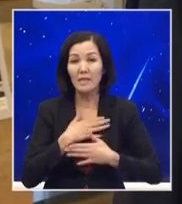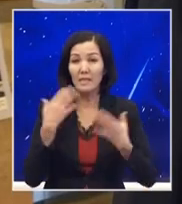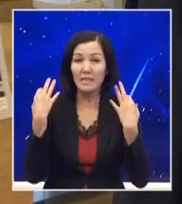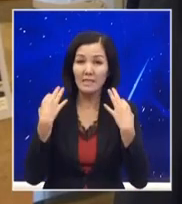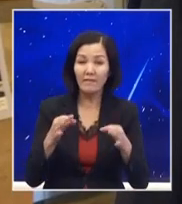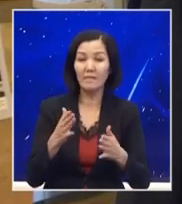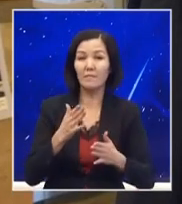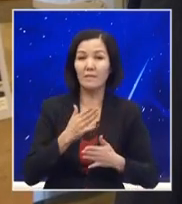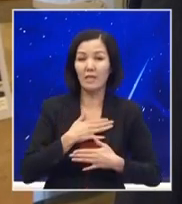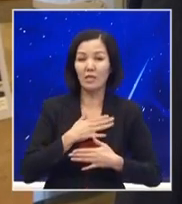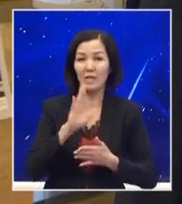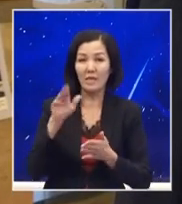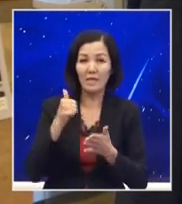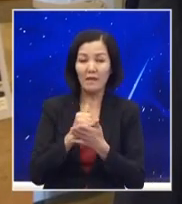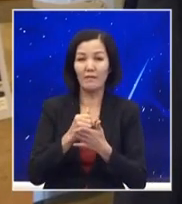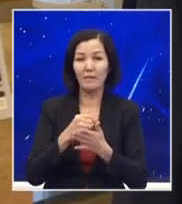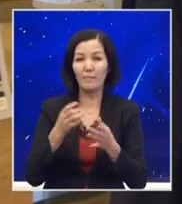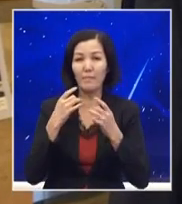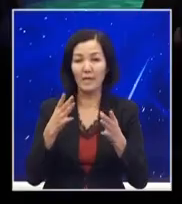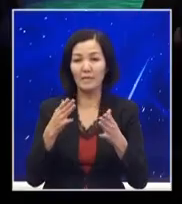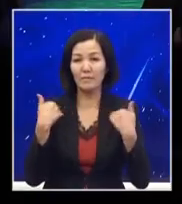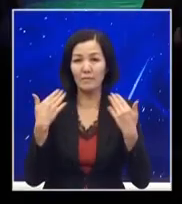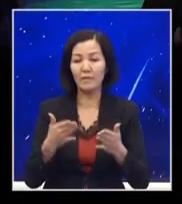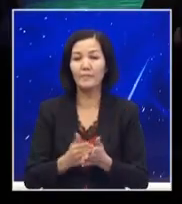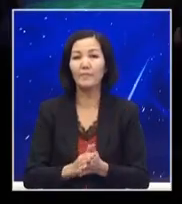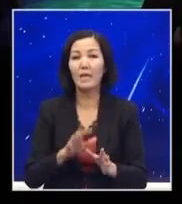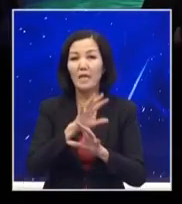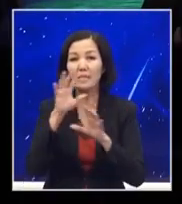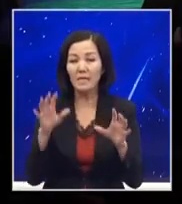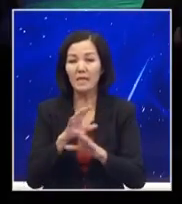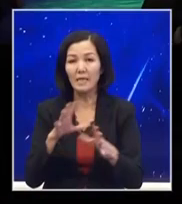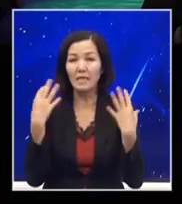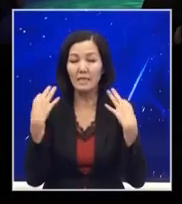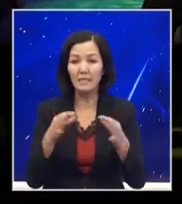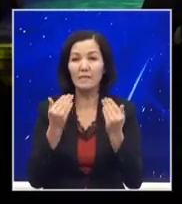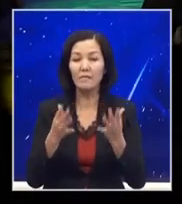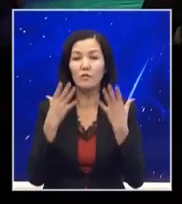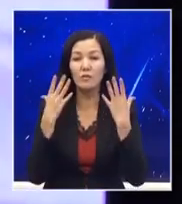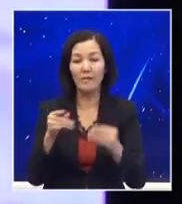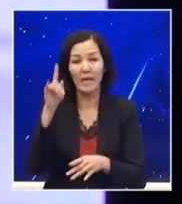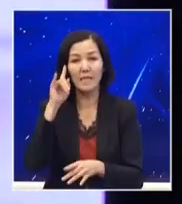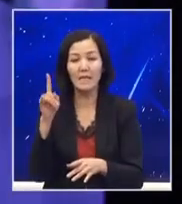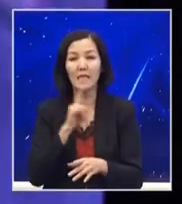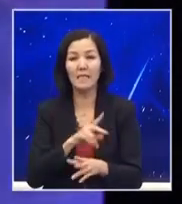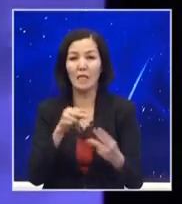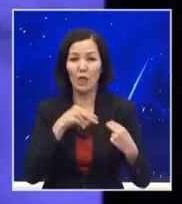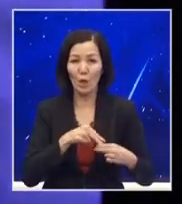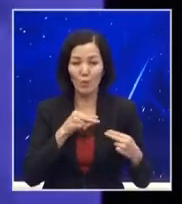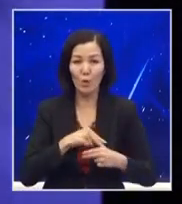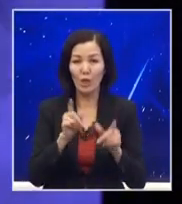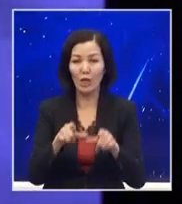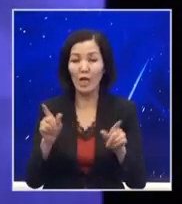как суверенное государство. С праздником, дорогие друзья! Сохранение независимости сегодняшнего Казахстана – это кропотливый труд его